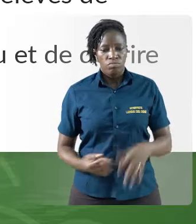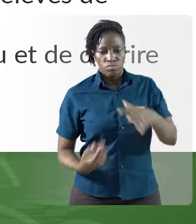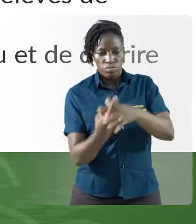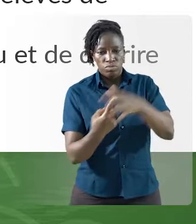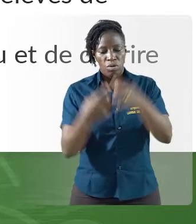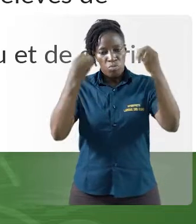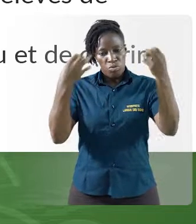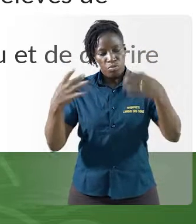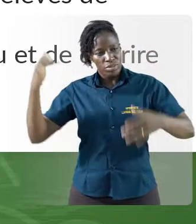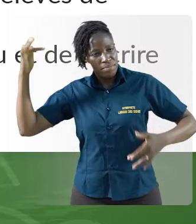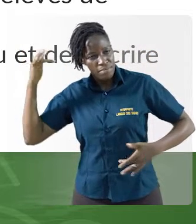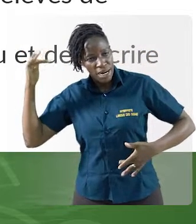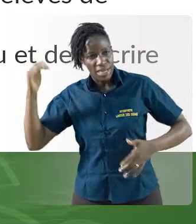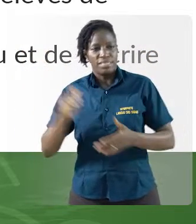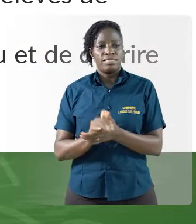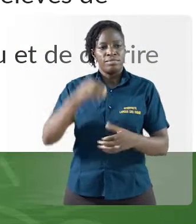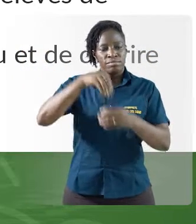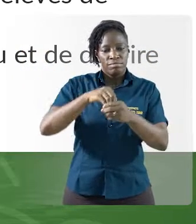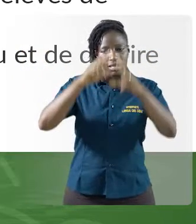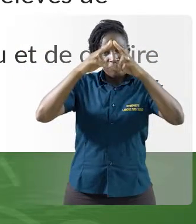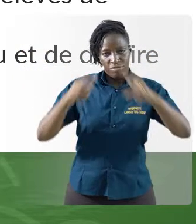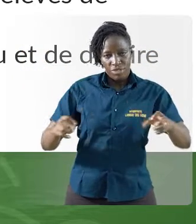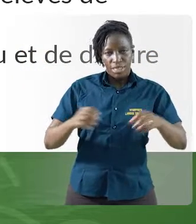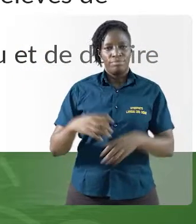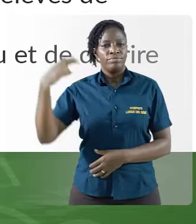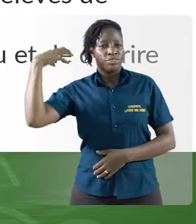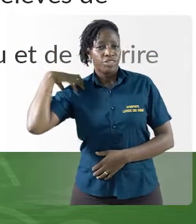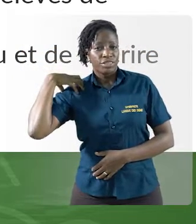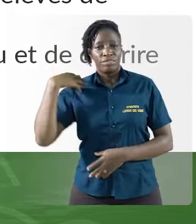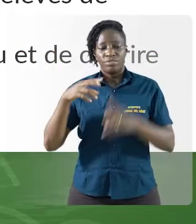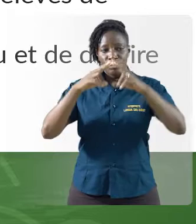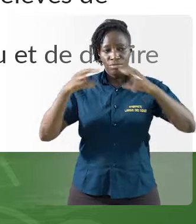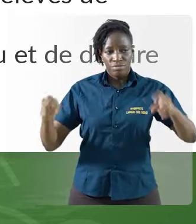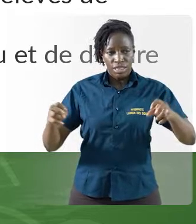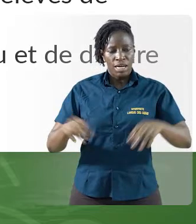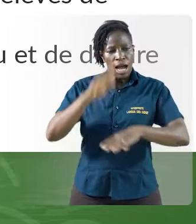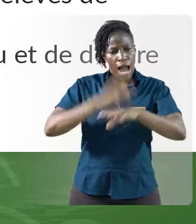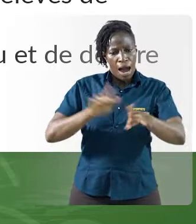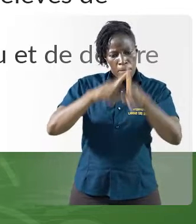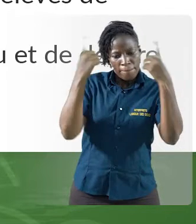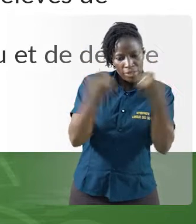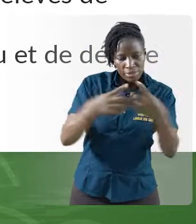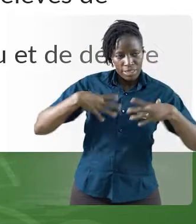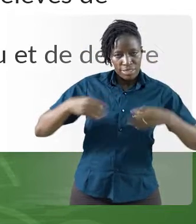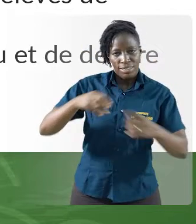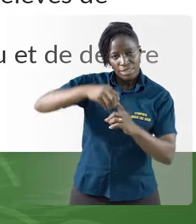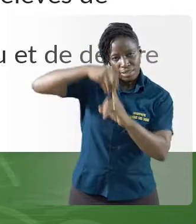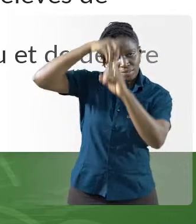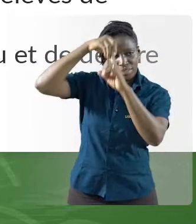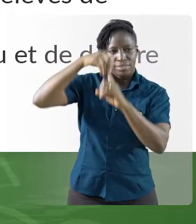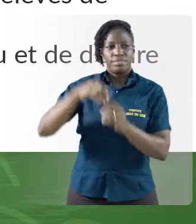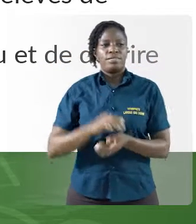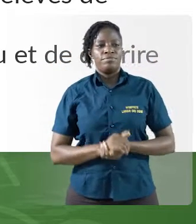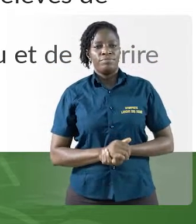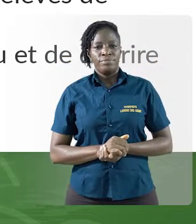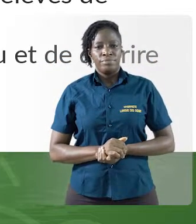maladies observés dans le village, le chef fait appel à une équipe des grandes endemies